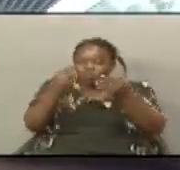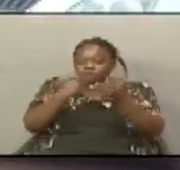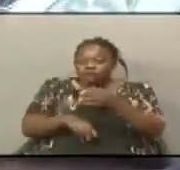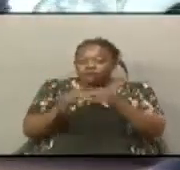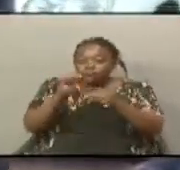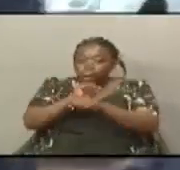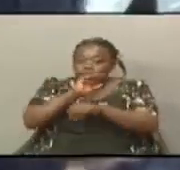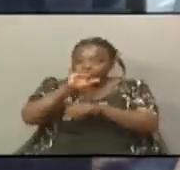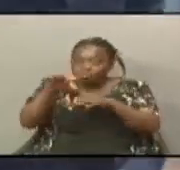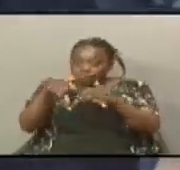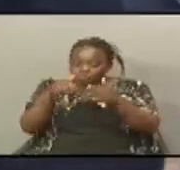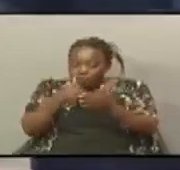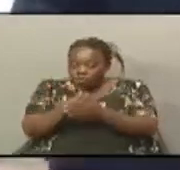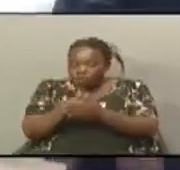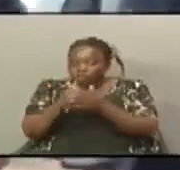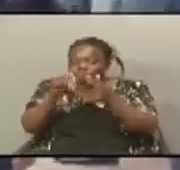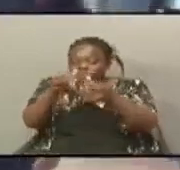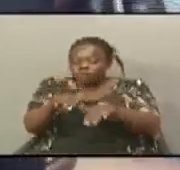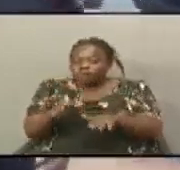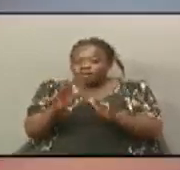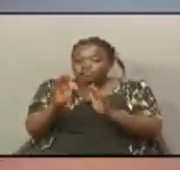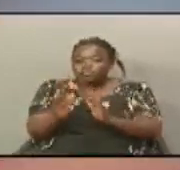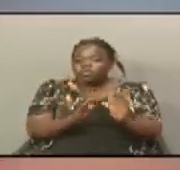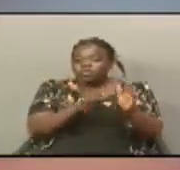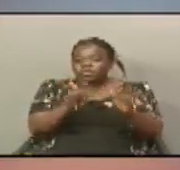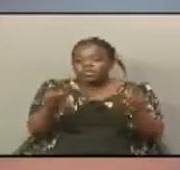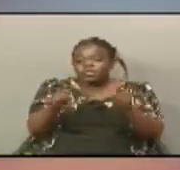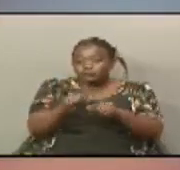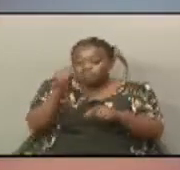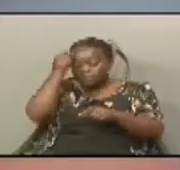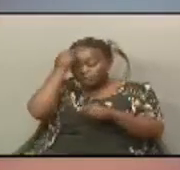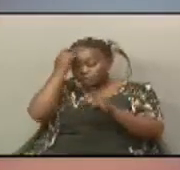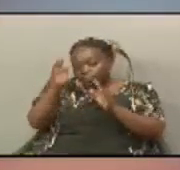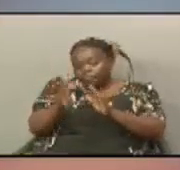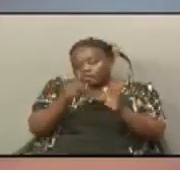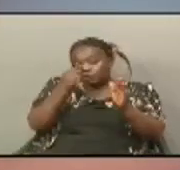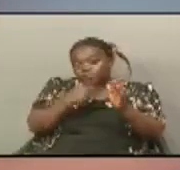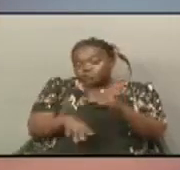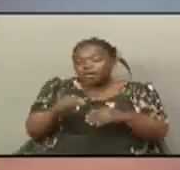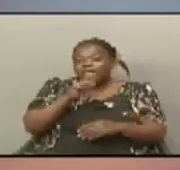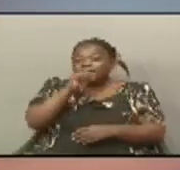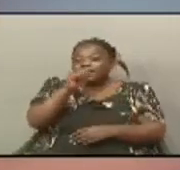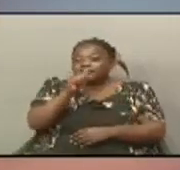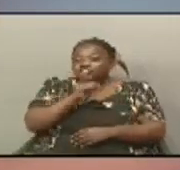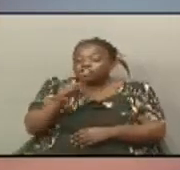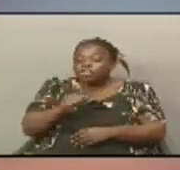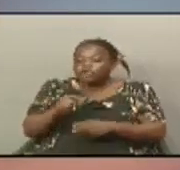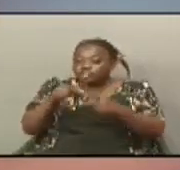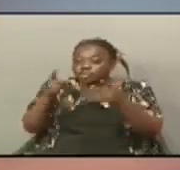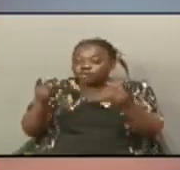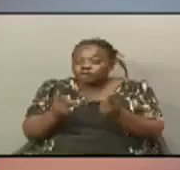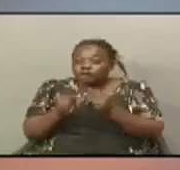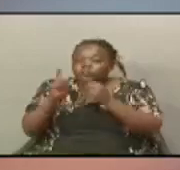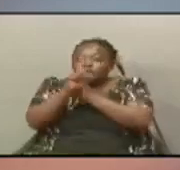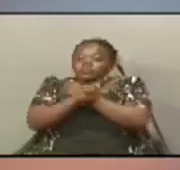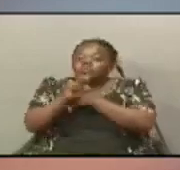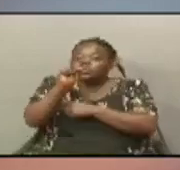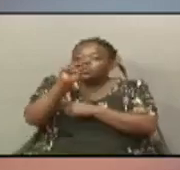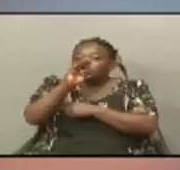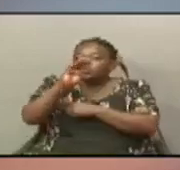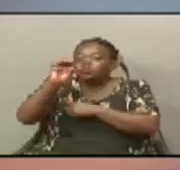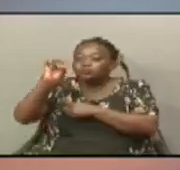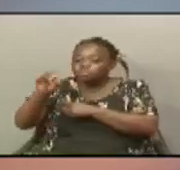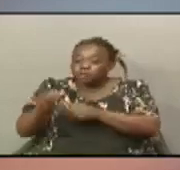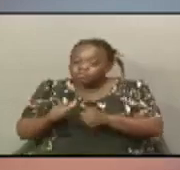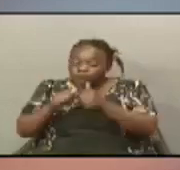kuziika byonna gavumenti bwe yabadde etegese bamuziike ku bijja by'abajjajjaabo ebisangibwa mu Jjuba Village ku kyalo Jakiya mu disitulikiti y'e Nebbi nga